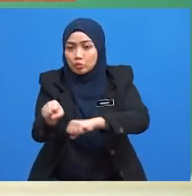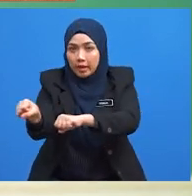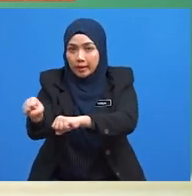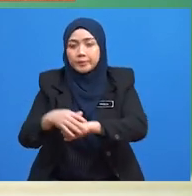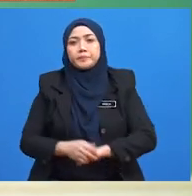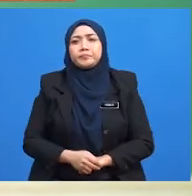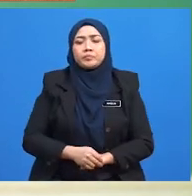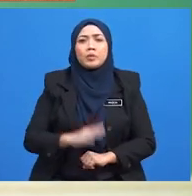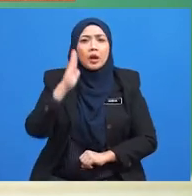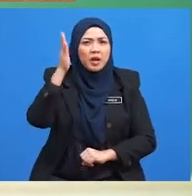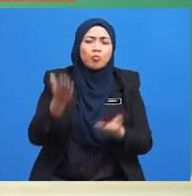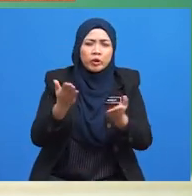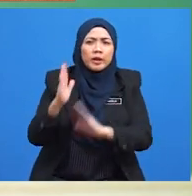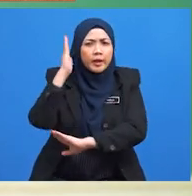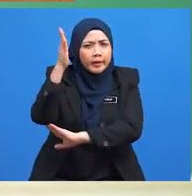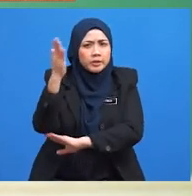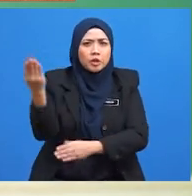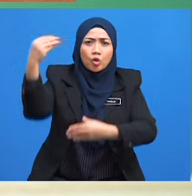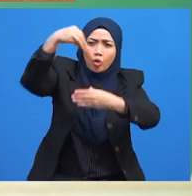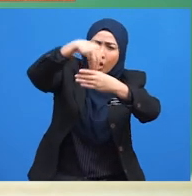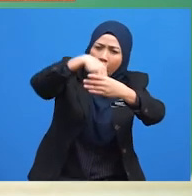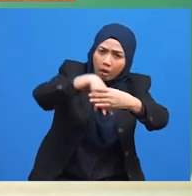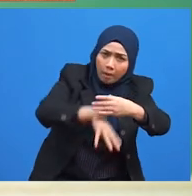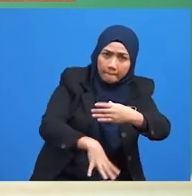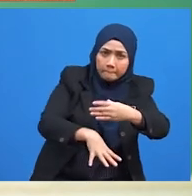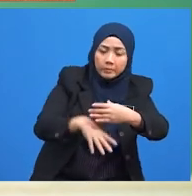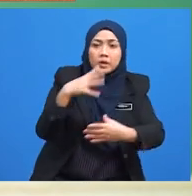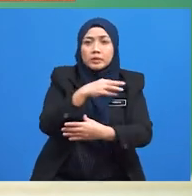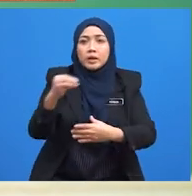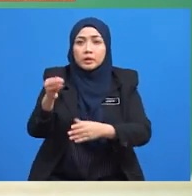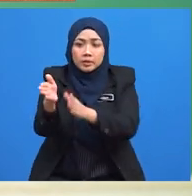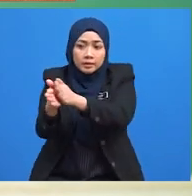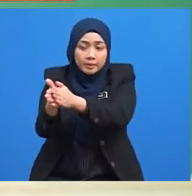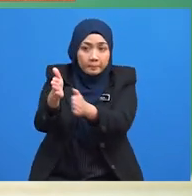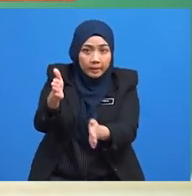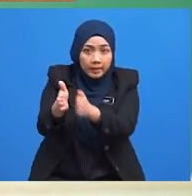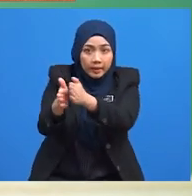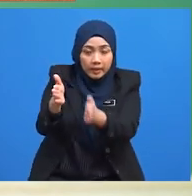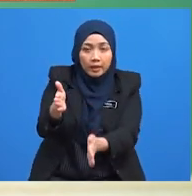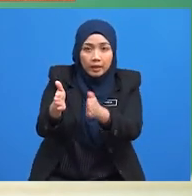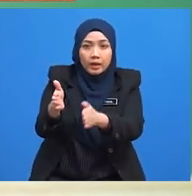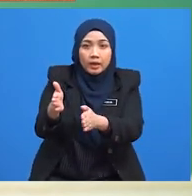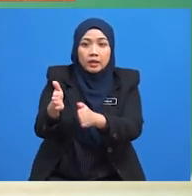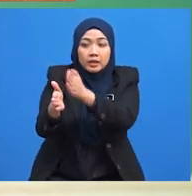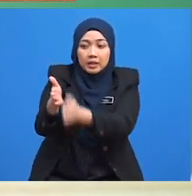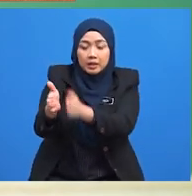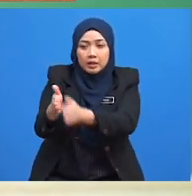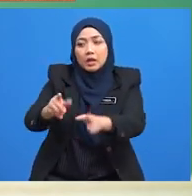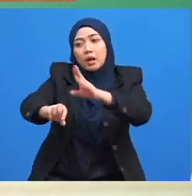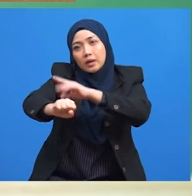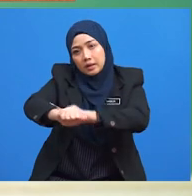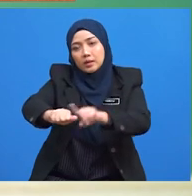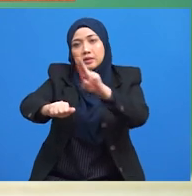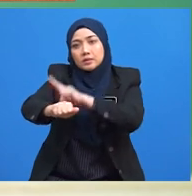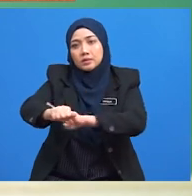atau tebing sungai menjadi lebih lebar kerana telah terlarut. Selain itu, proses